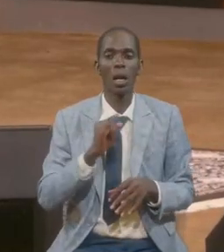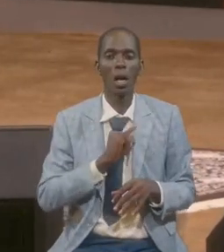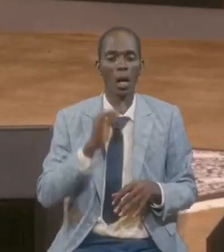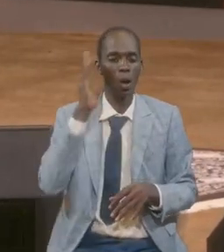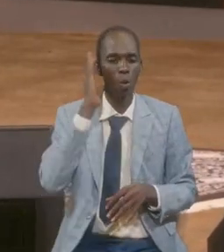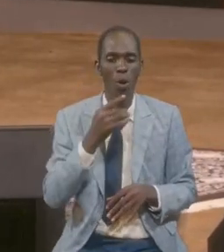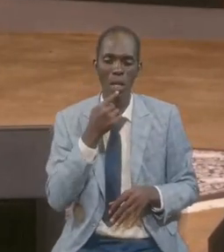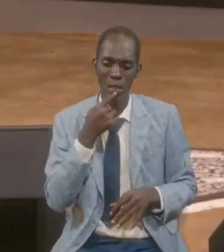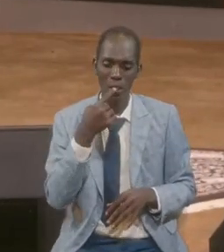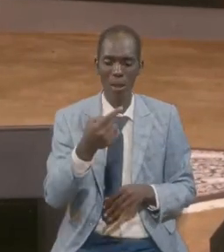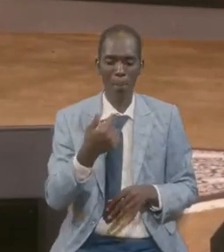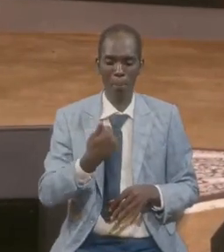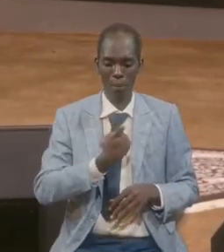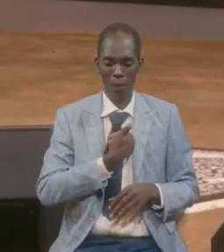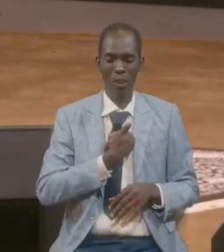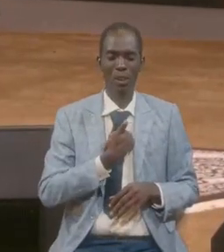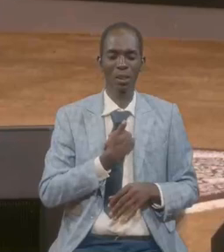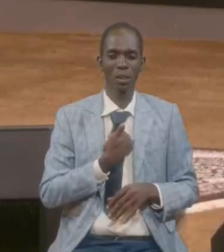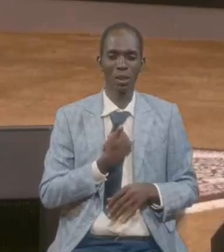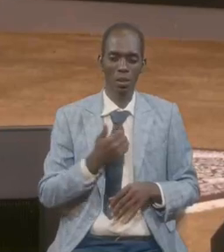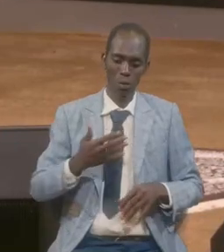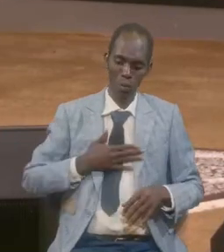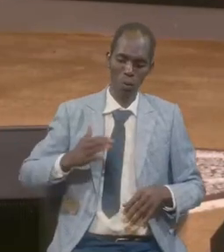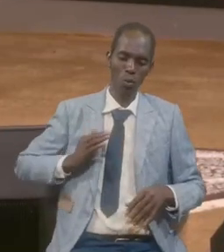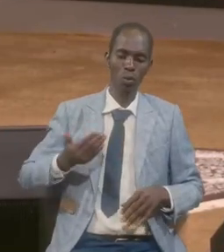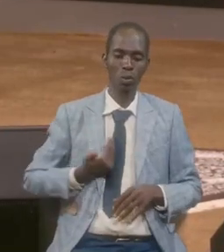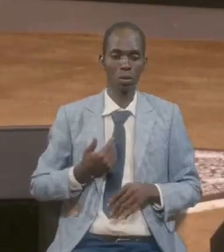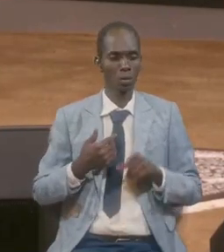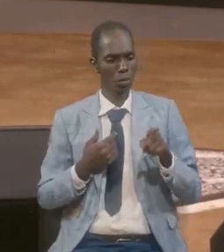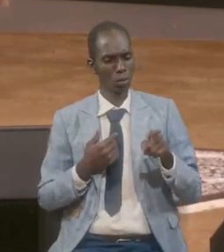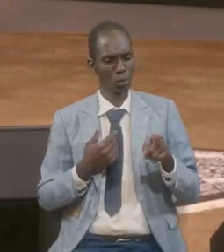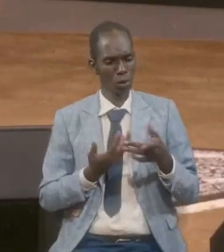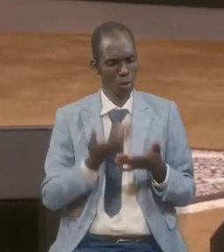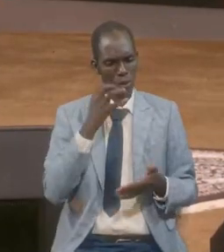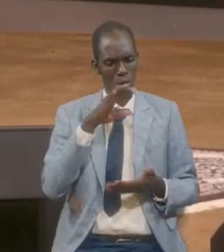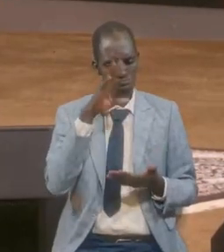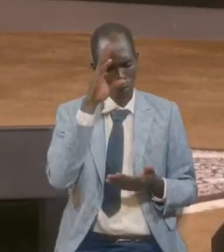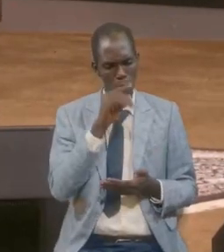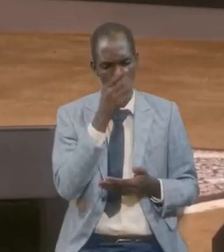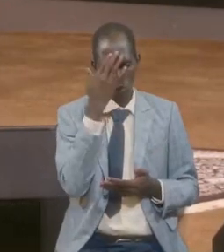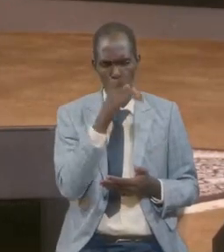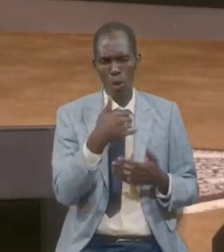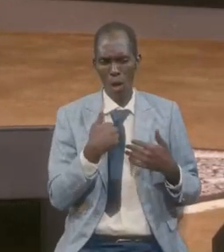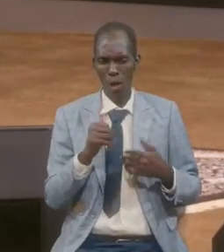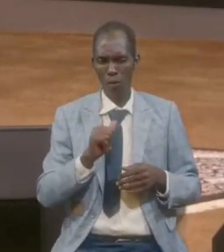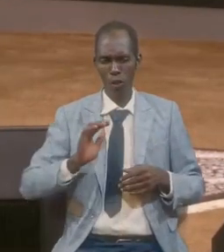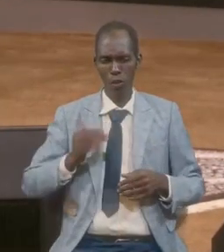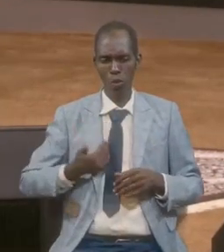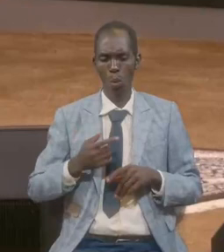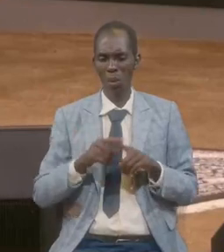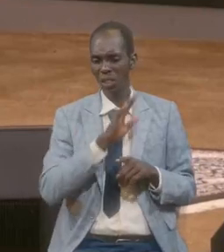à mon âme, il savait qu'il avait une âme, mais il n'avait pas